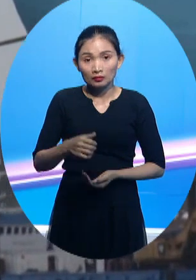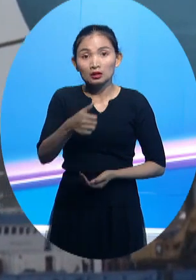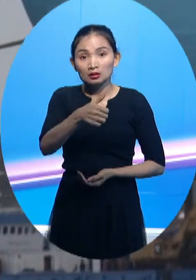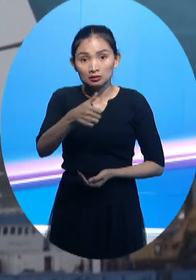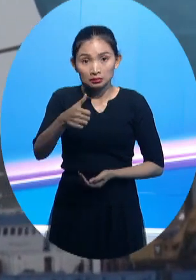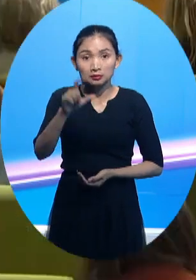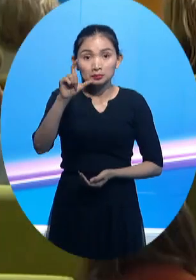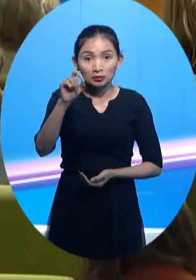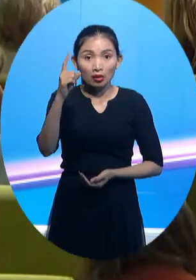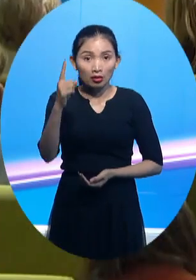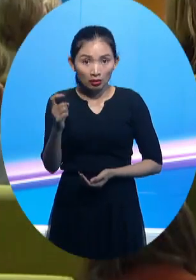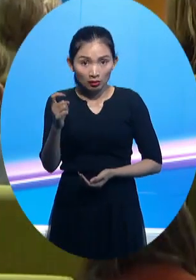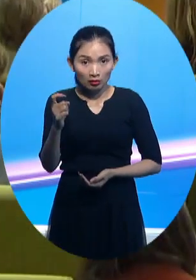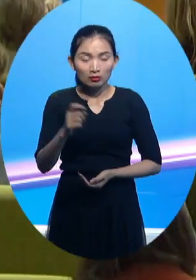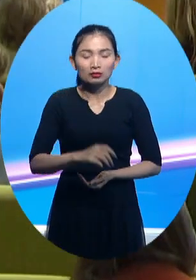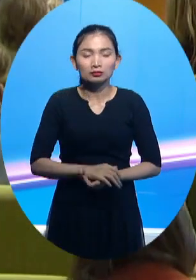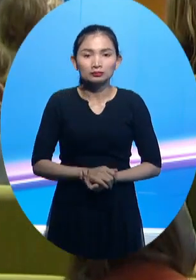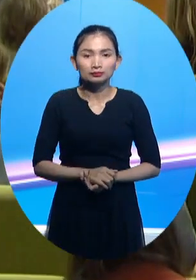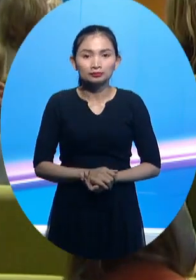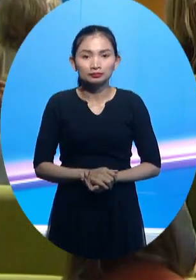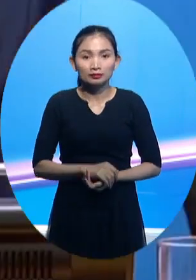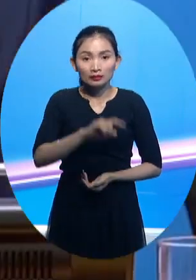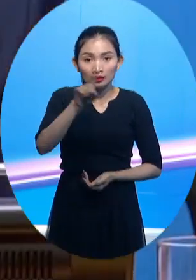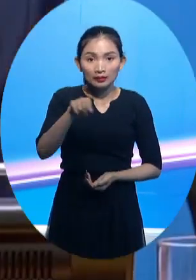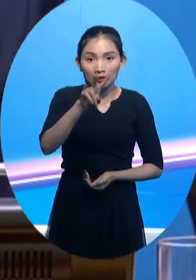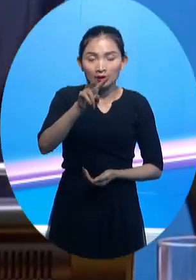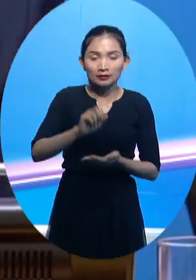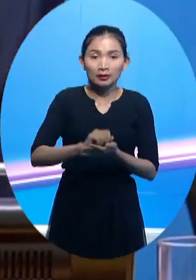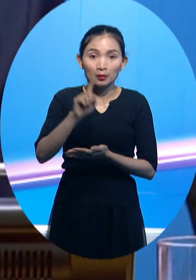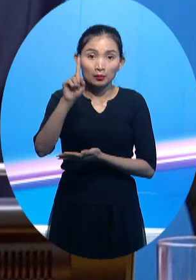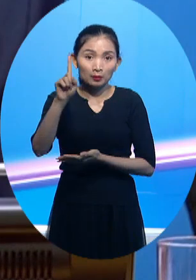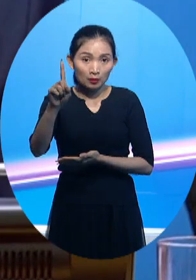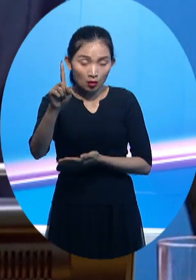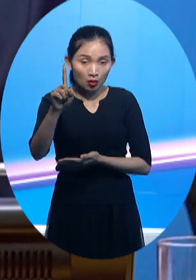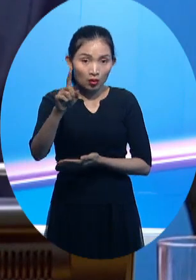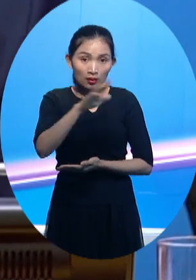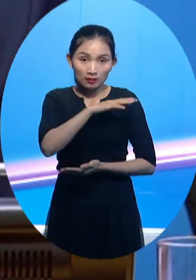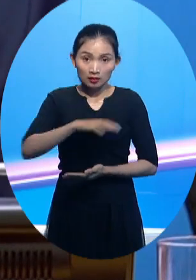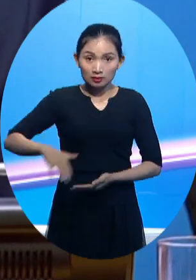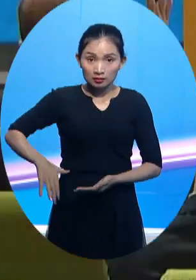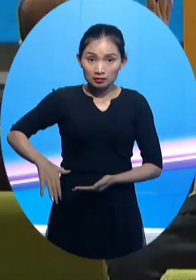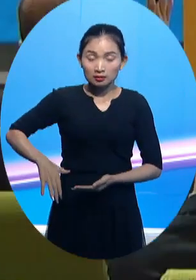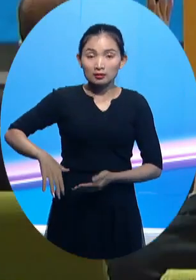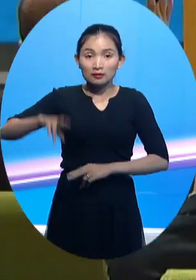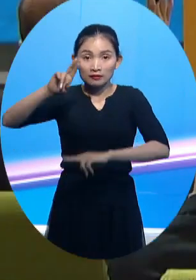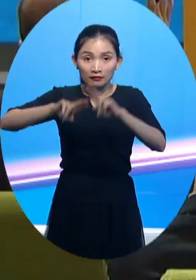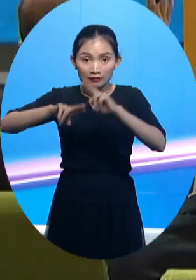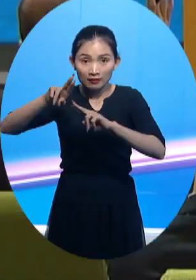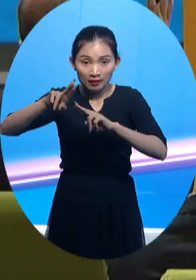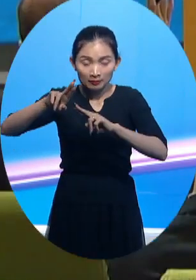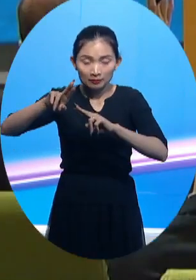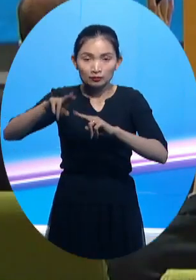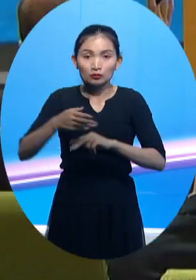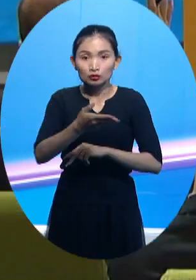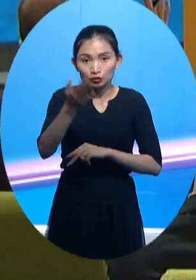10 tay súng trong một diễn biến liên quan ngày 2 tháng 0 đại sứ Pháp tại Liên Hiệp Quốc Nicola de rivia cho biết Hội đồng